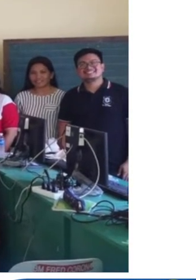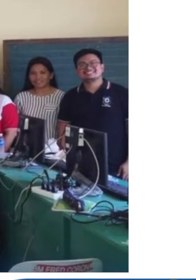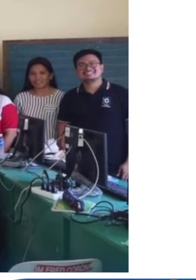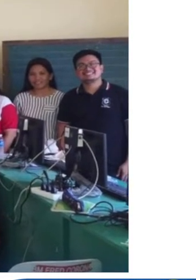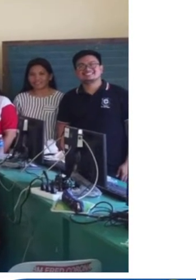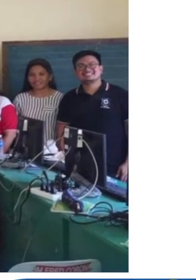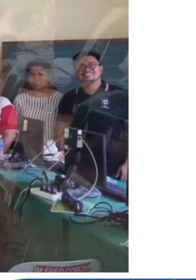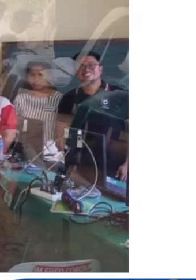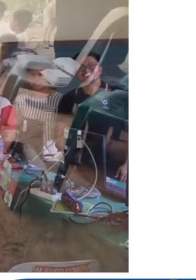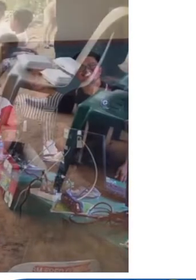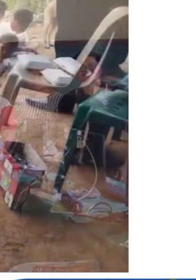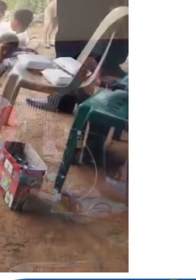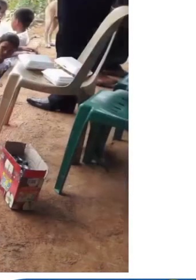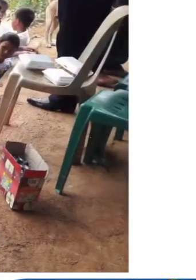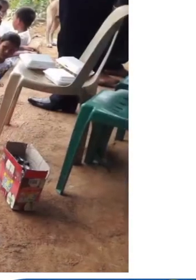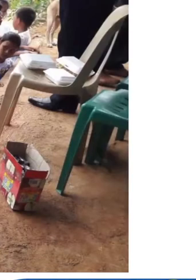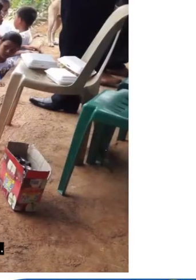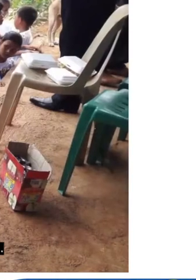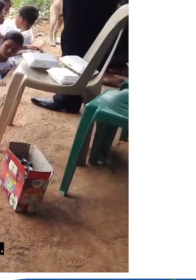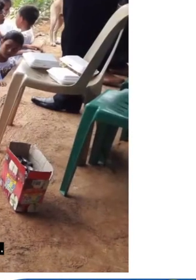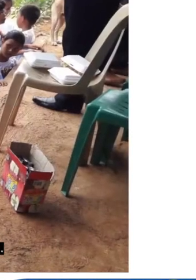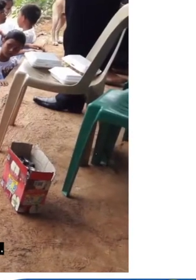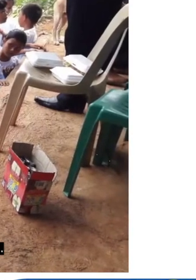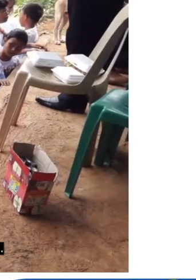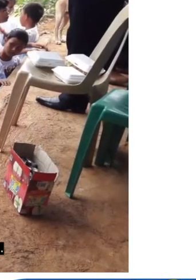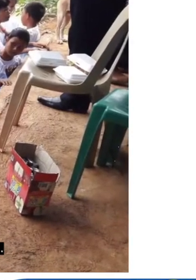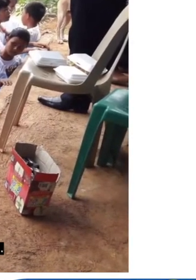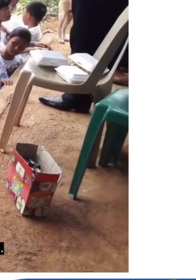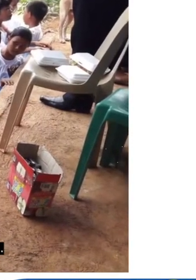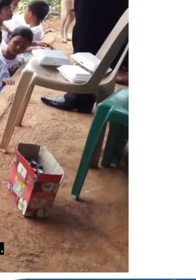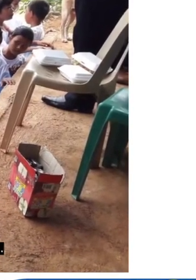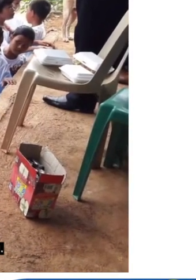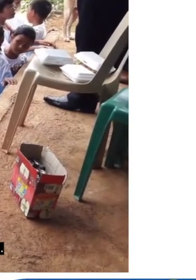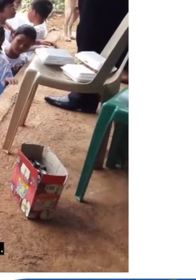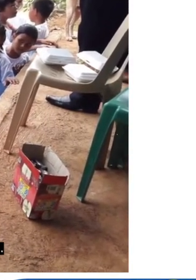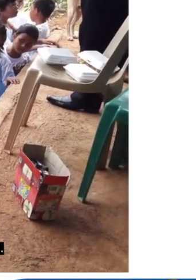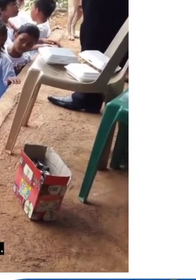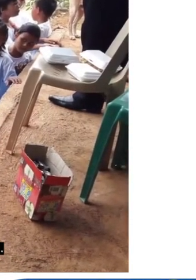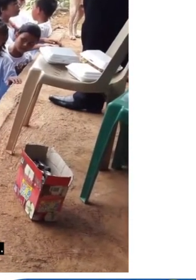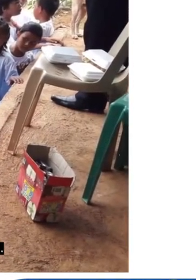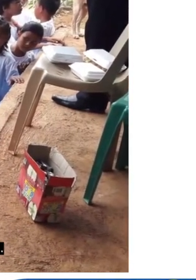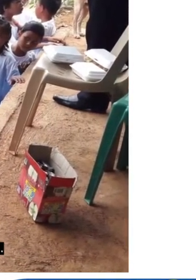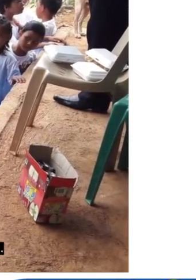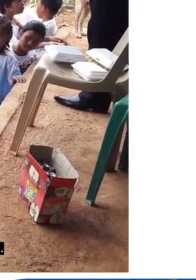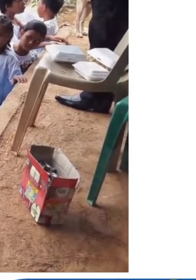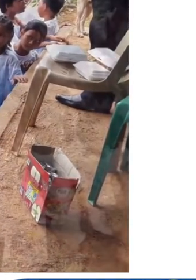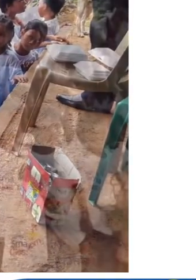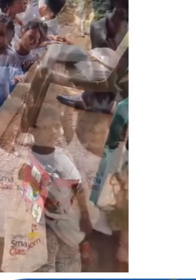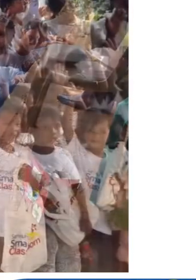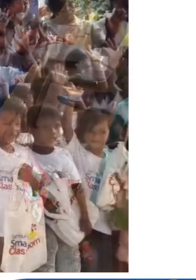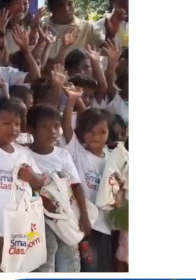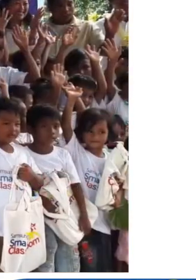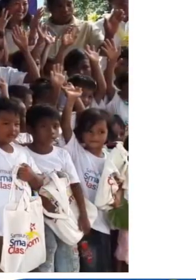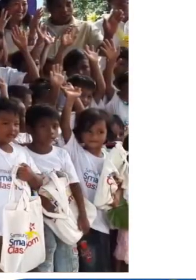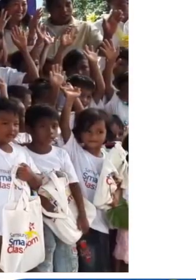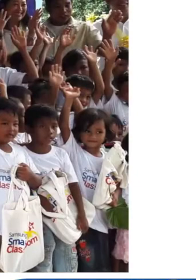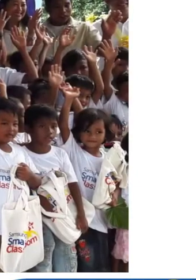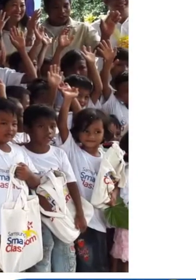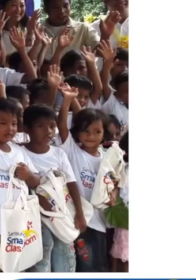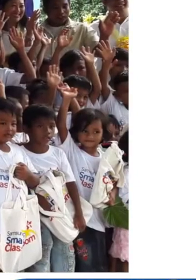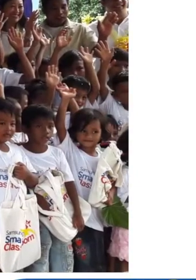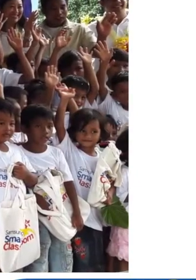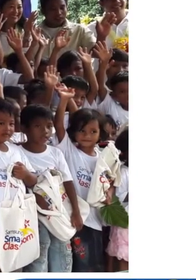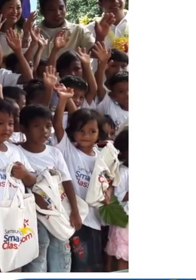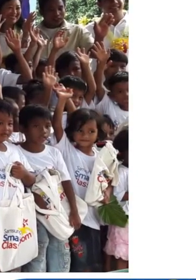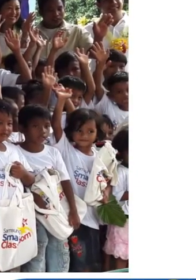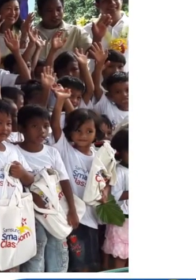DOST-STII scholarship examination. Yung mga at group hanggang elementary level lang, hindi sila